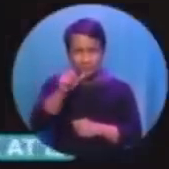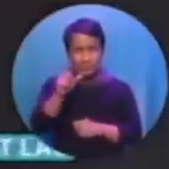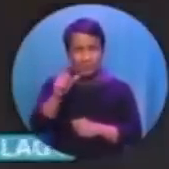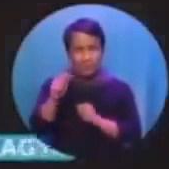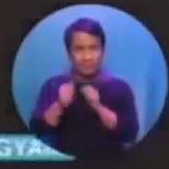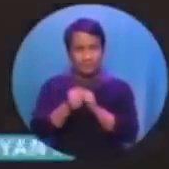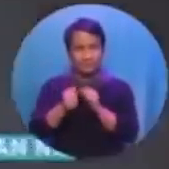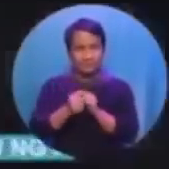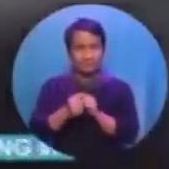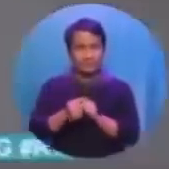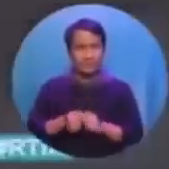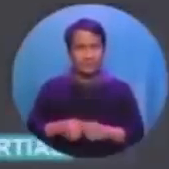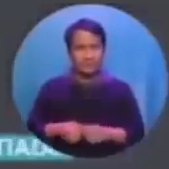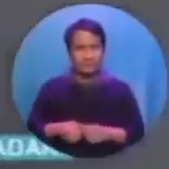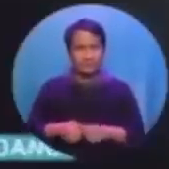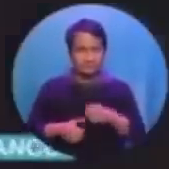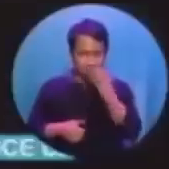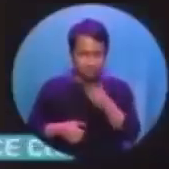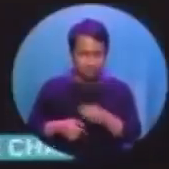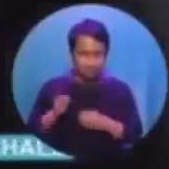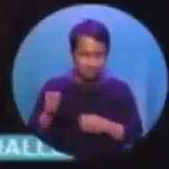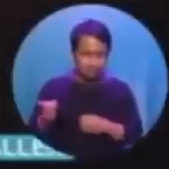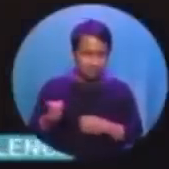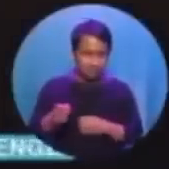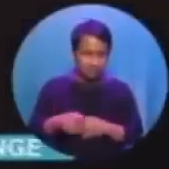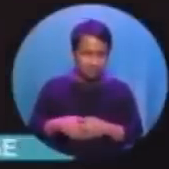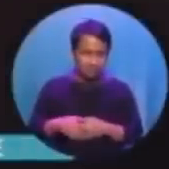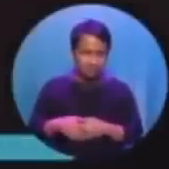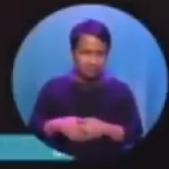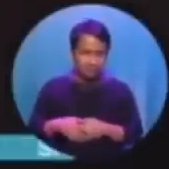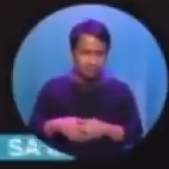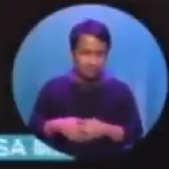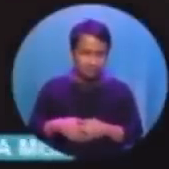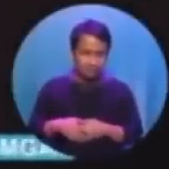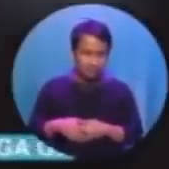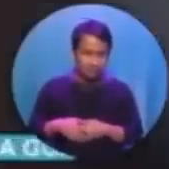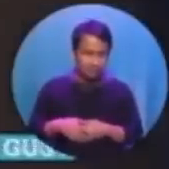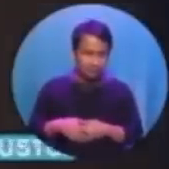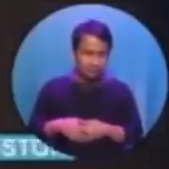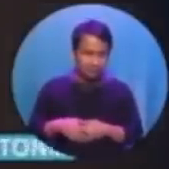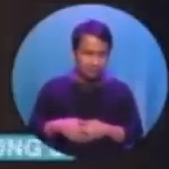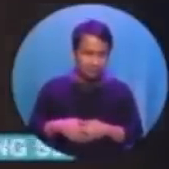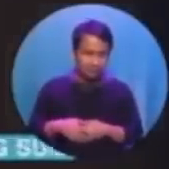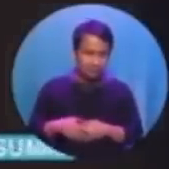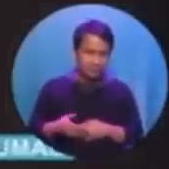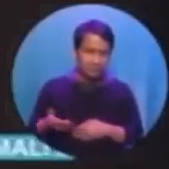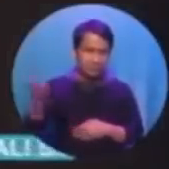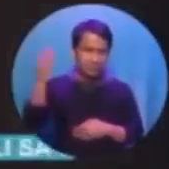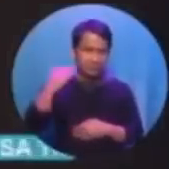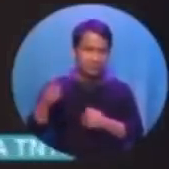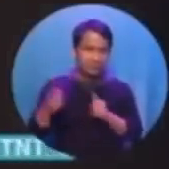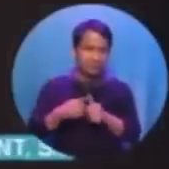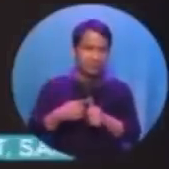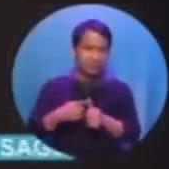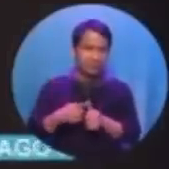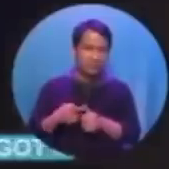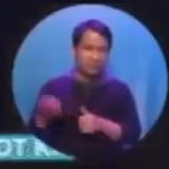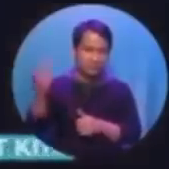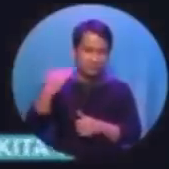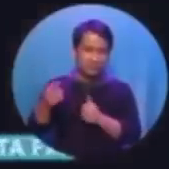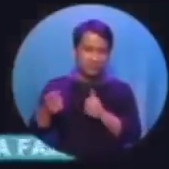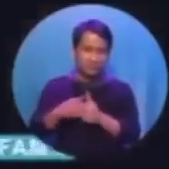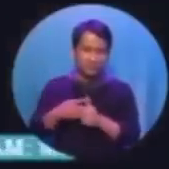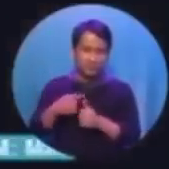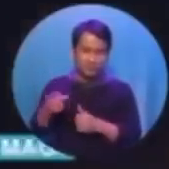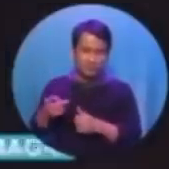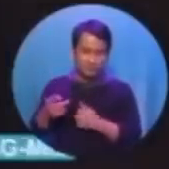kayo. Sino po yun? Yun po sir, yung sasipa po yan sir, nung una po sir. Ano na? Aminin